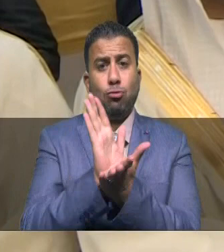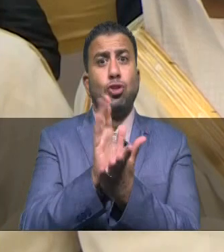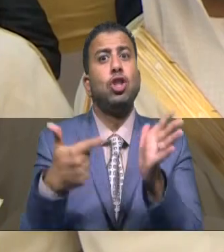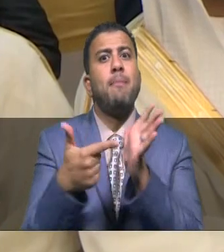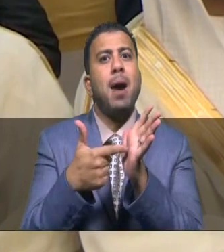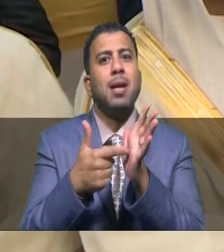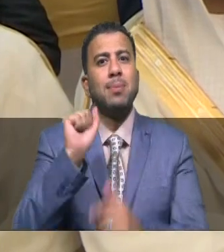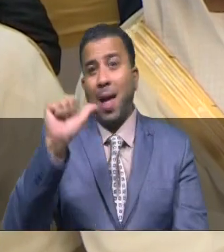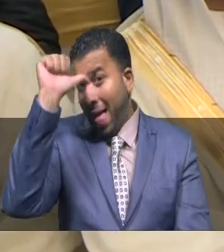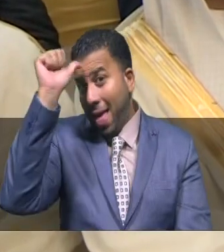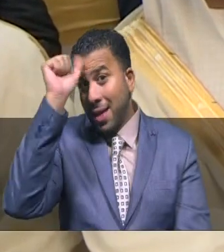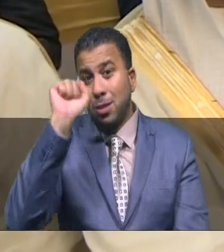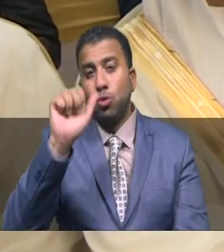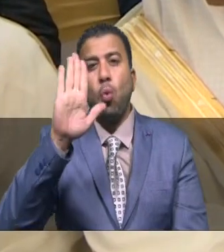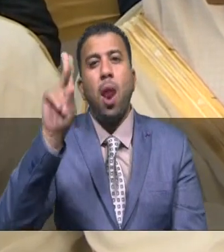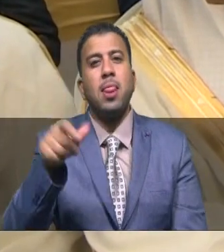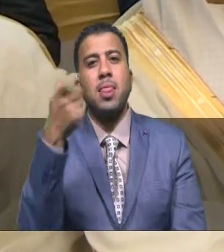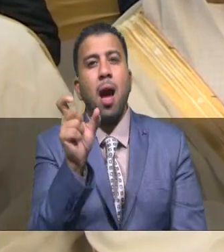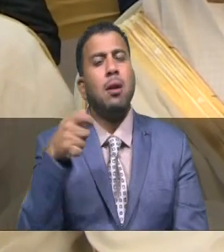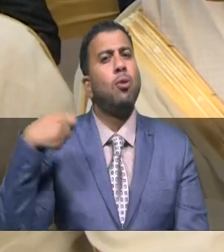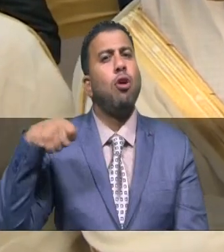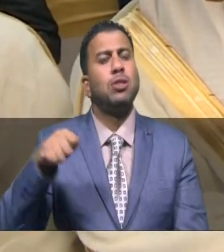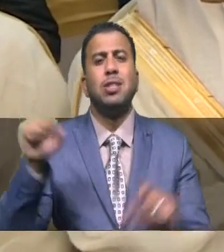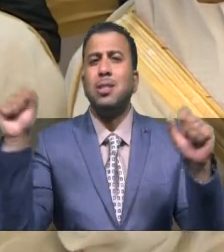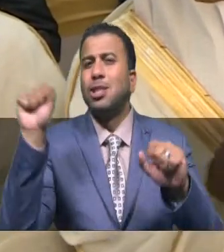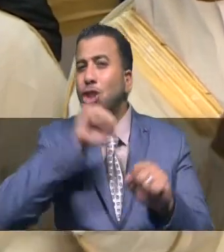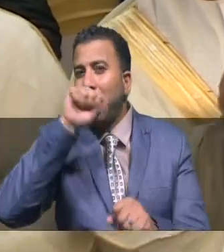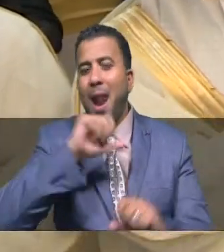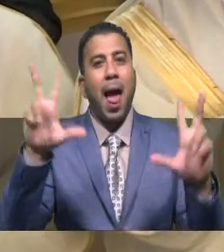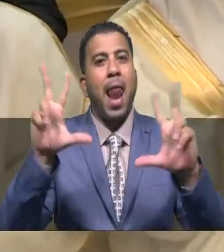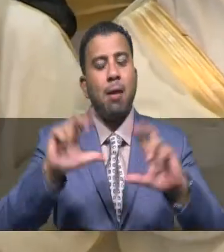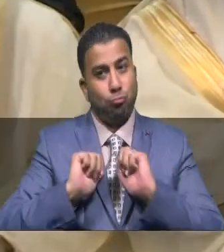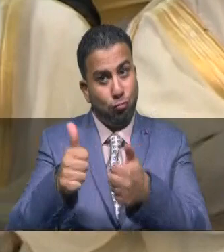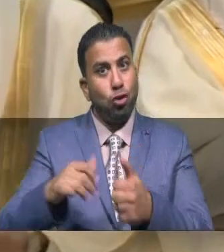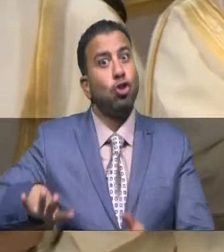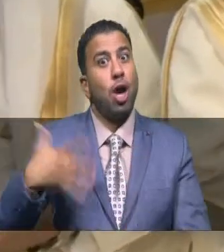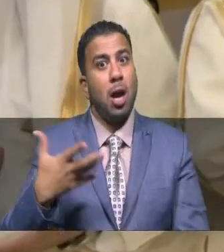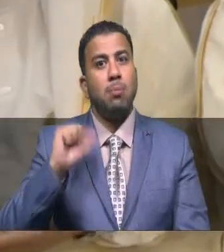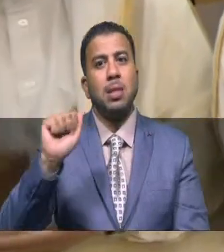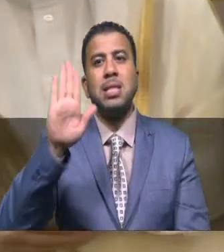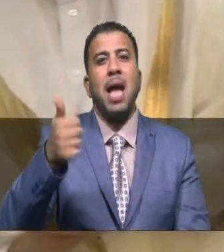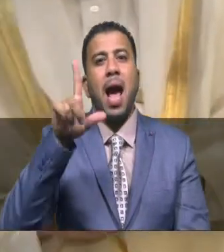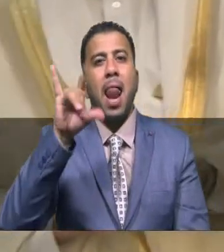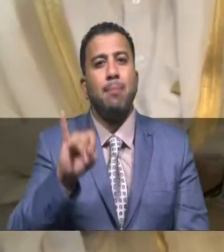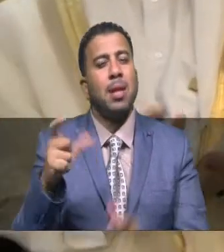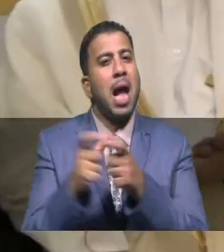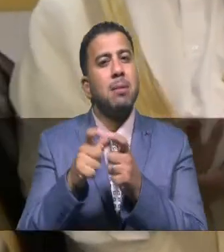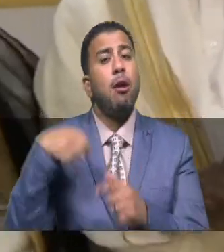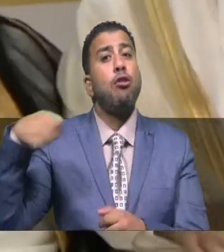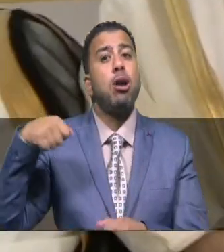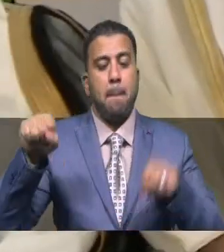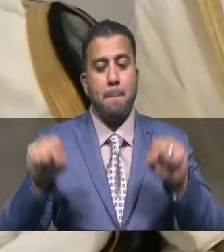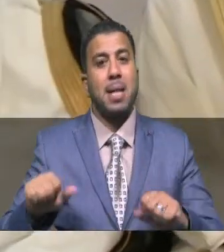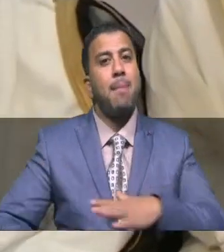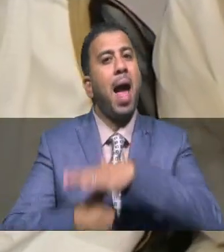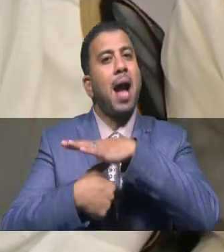كلفت الشيخ سلطان بن احمد القاسمي رئيس مجلس الشارقه للاعلام والشيخ سالم بن عبد الرحمن القاسمي رئيس مكتب سمو الحاكم